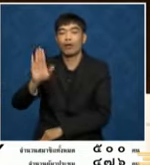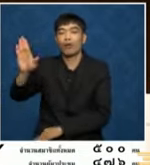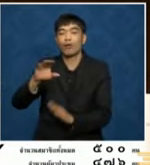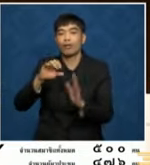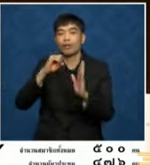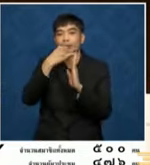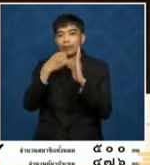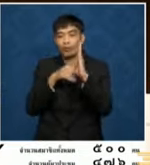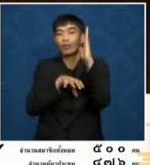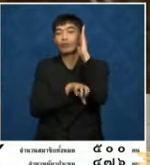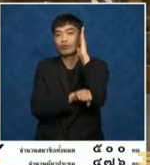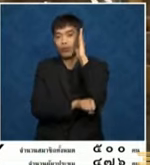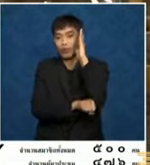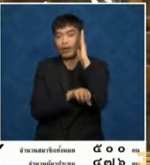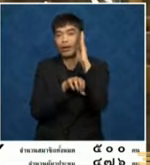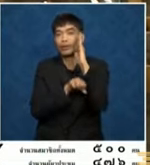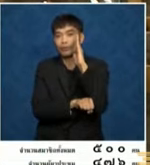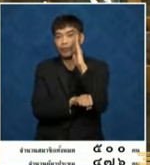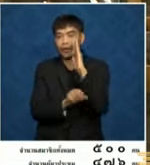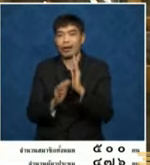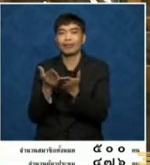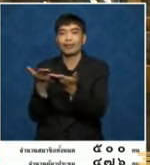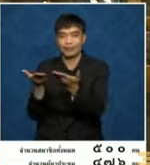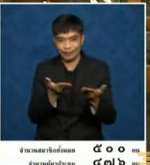าอำเภอเมืองสงขลานะครับยินดีต้อนรับครับ